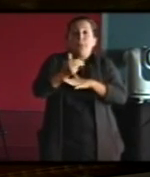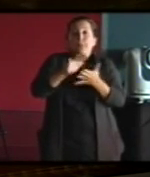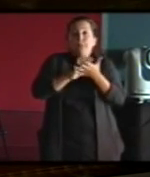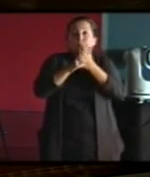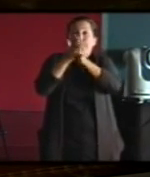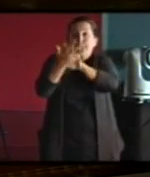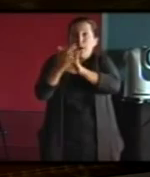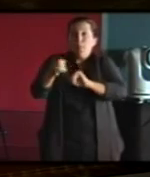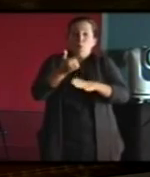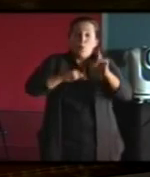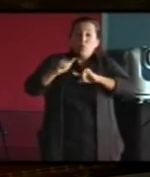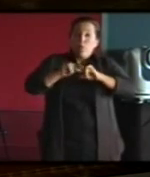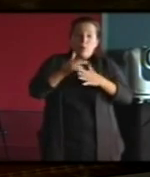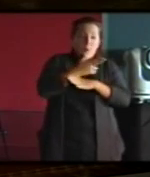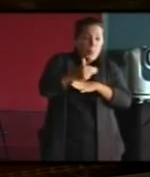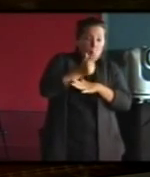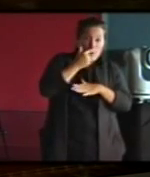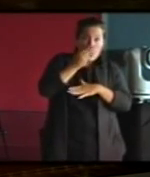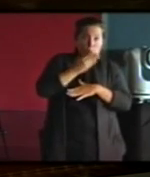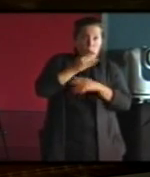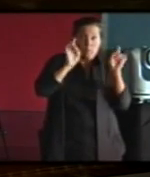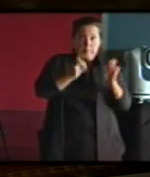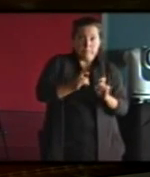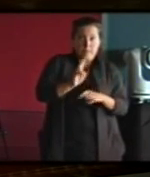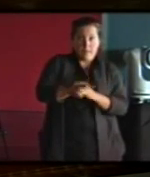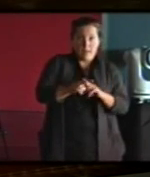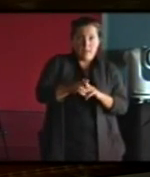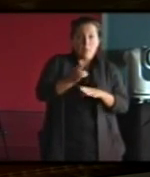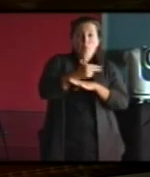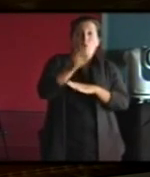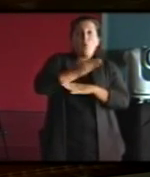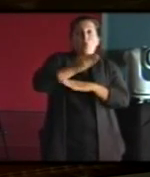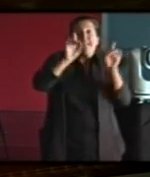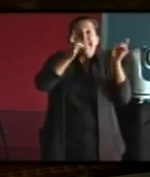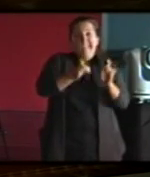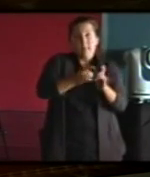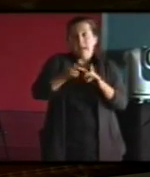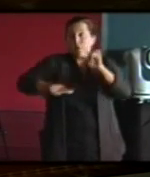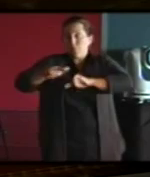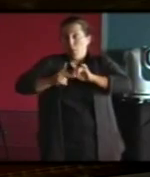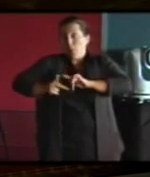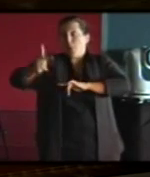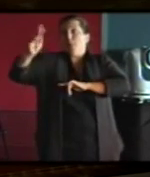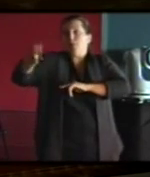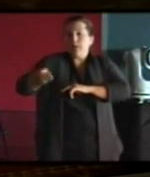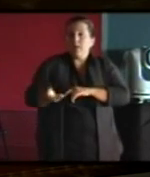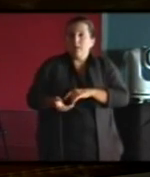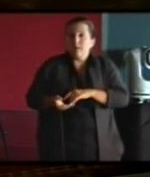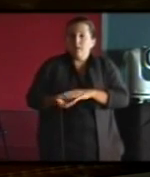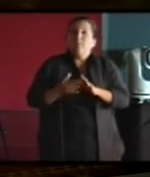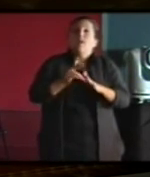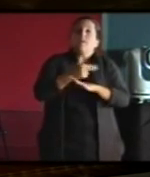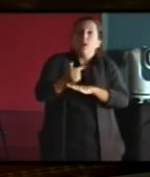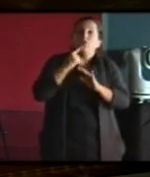et notamment en logement, puisque les besoins en bureaux vont plutôt baisser tendanciellement, ce que vient de dire Jamel, que à condition que